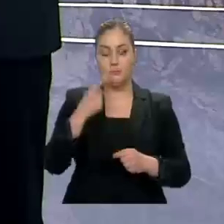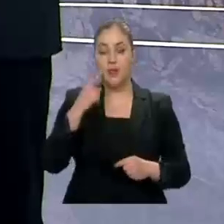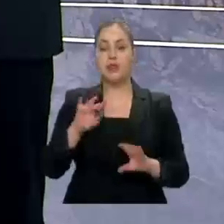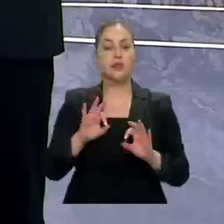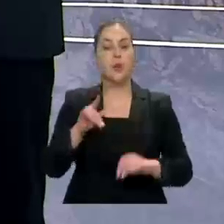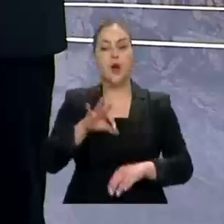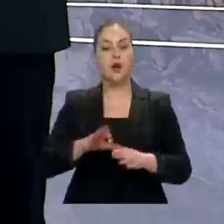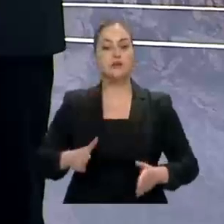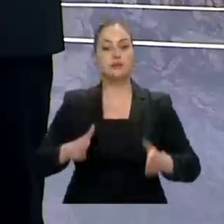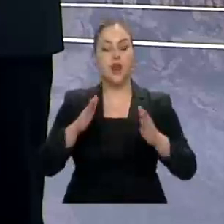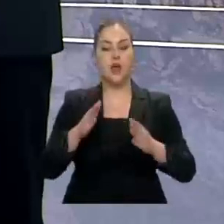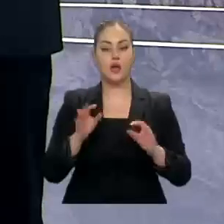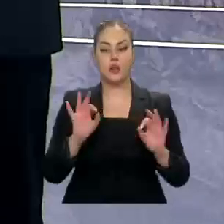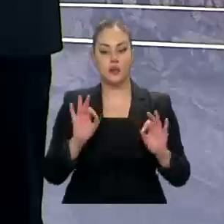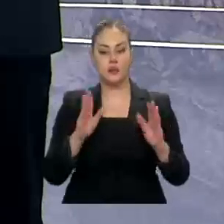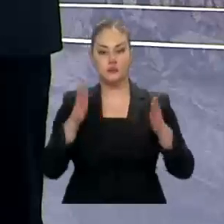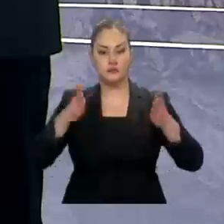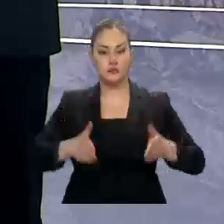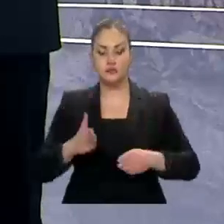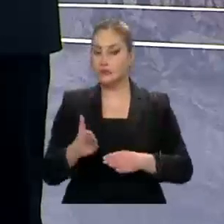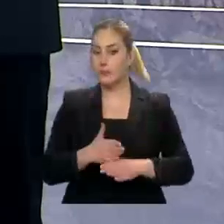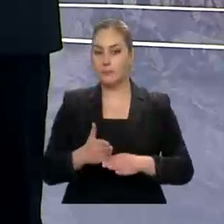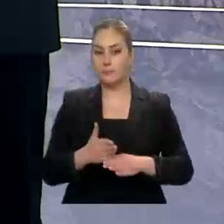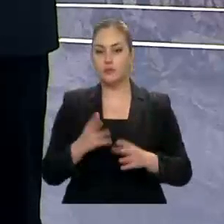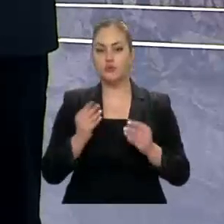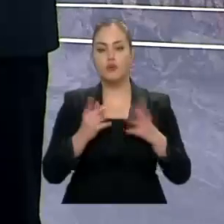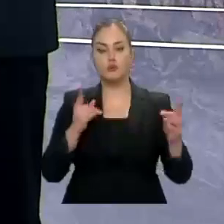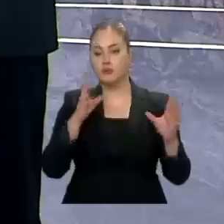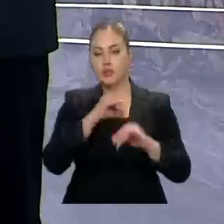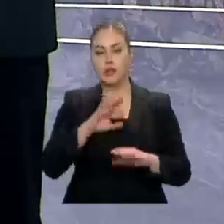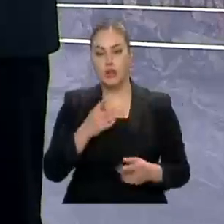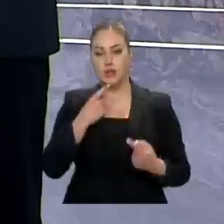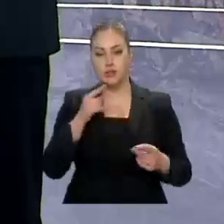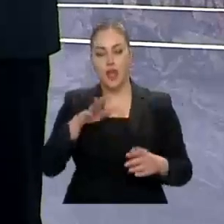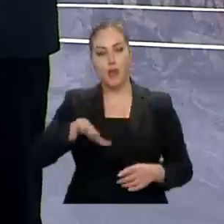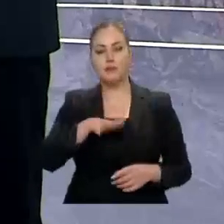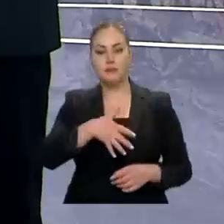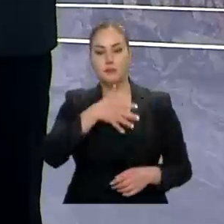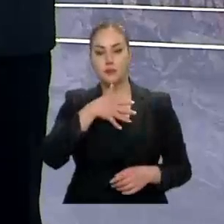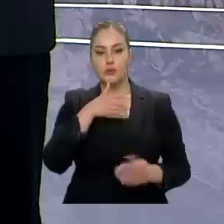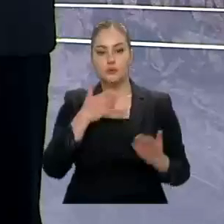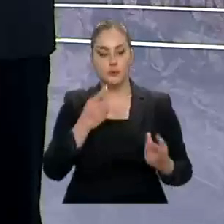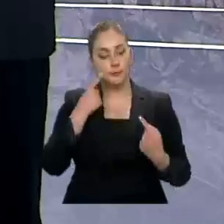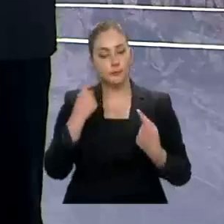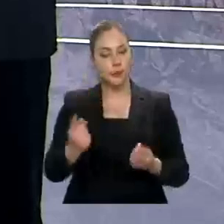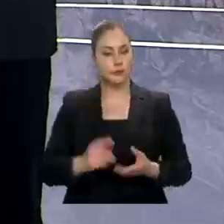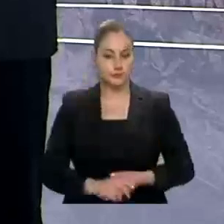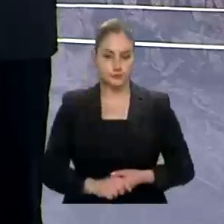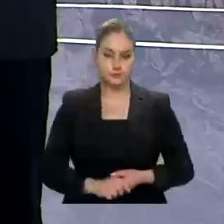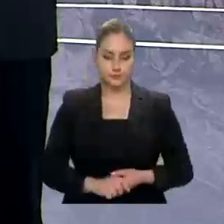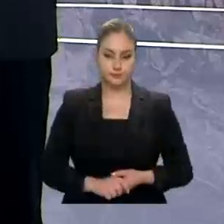Peki neydi o hastanenin gücü veya sırrı? Aslında çok büyük bir sır değil. Dediğim gibi hepimiz biliyoruz ama bakalım